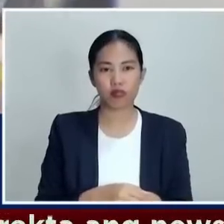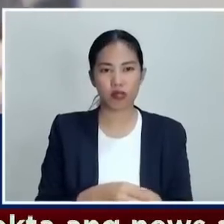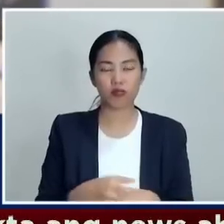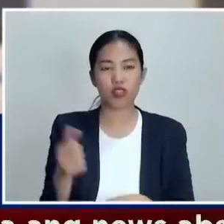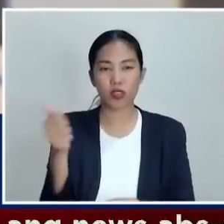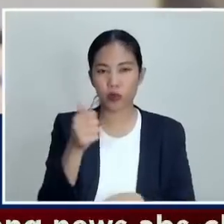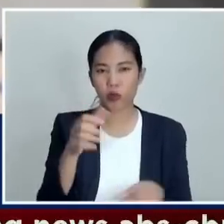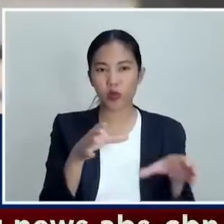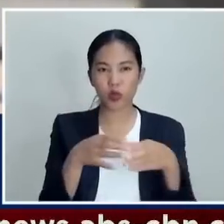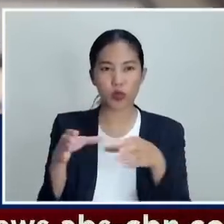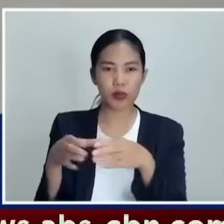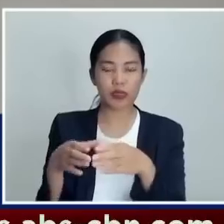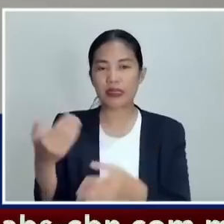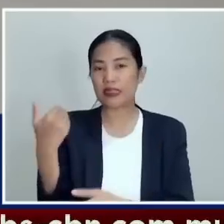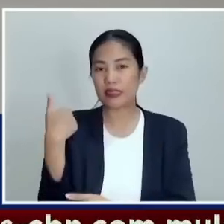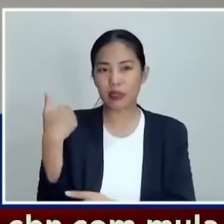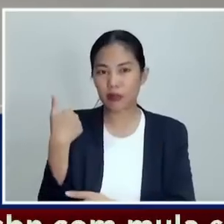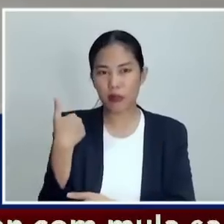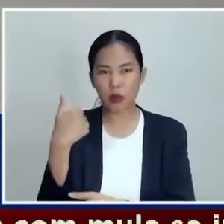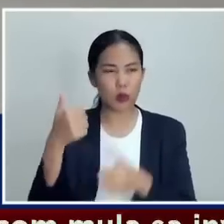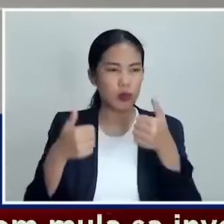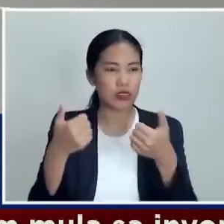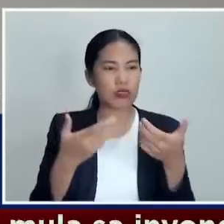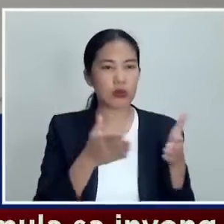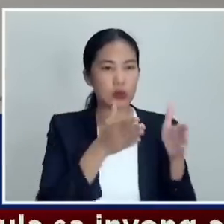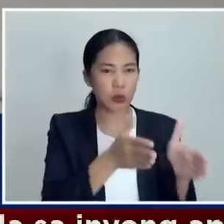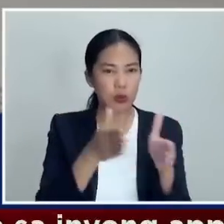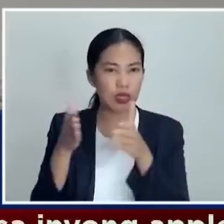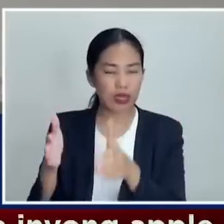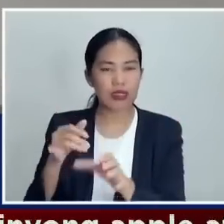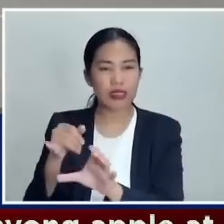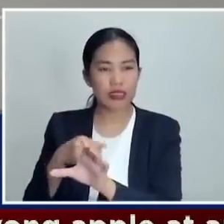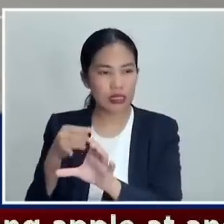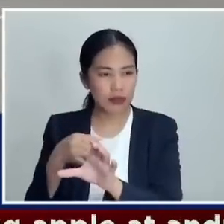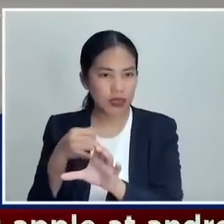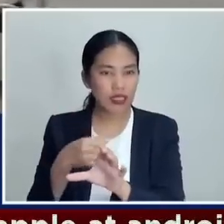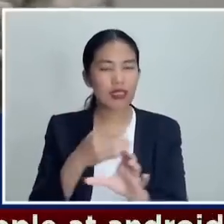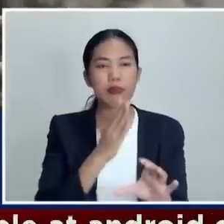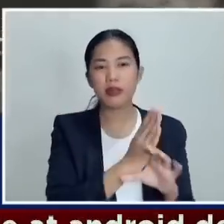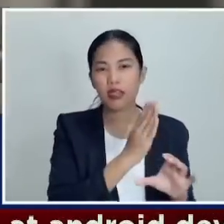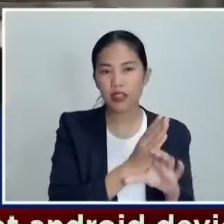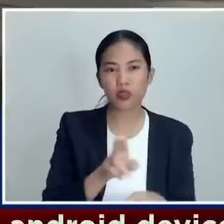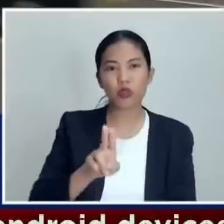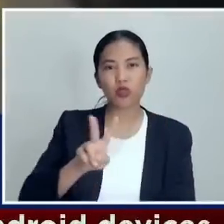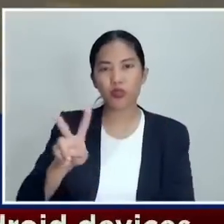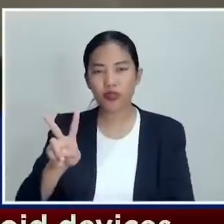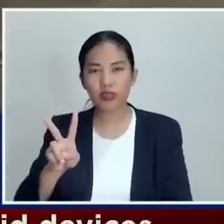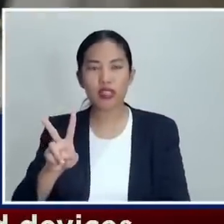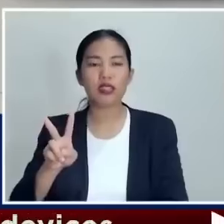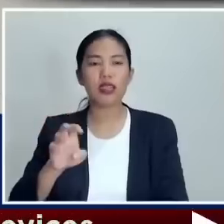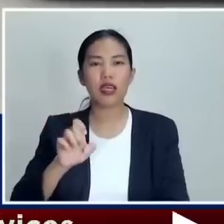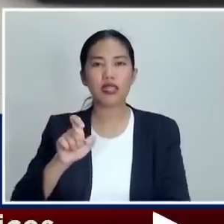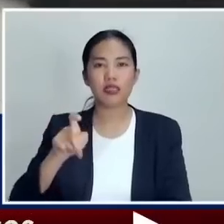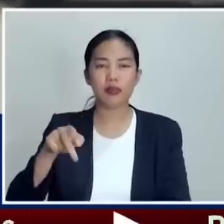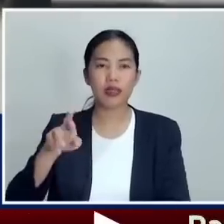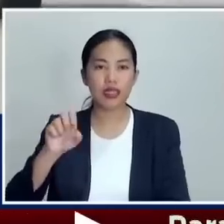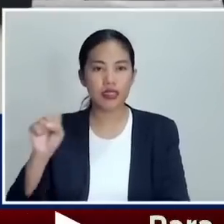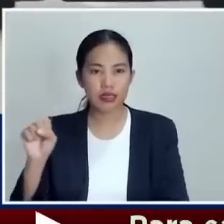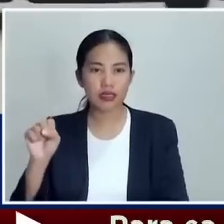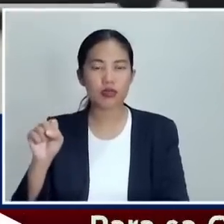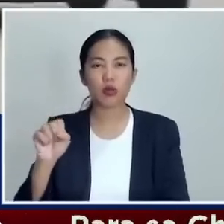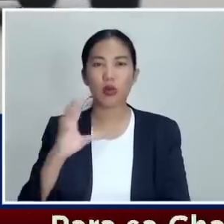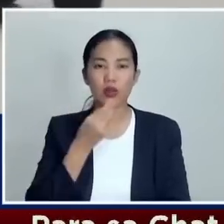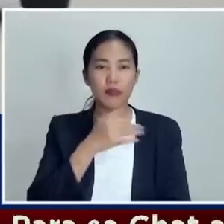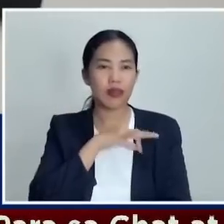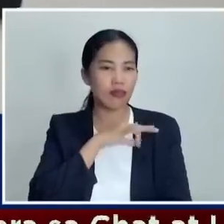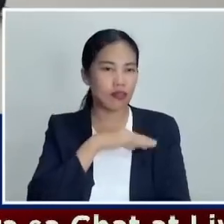mga ruta ng bus, jeepney at UV Express ang makikinabang sa diskwento. Nauna nang nabanggit ang planong ibalik sa pre-pandemic na